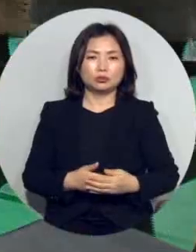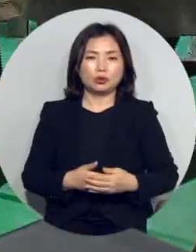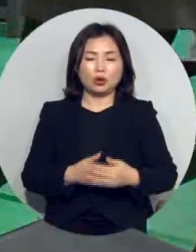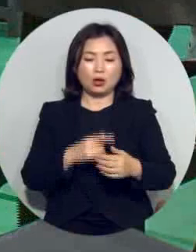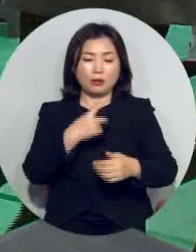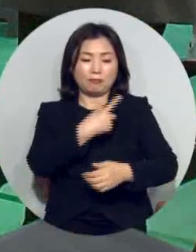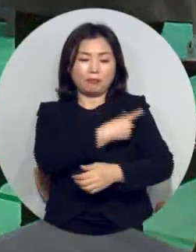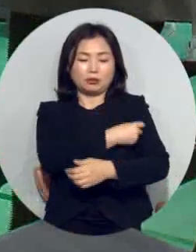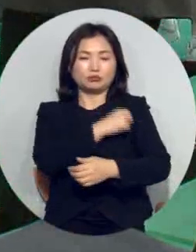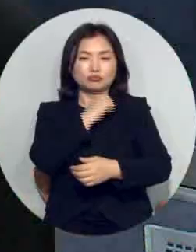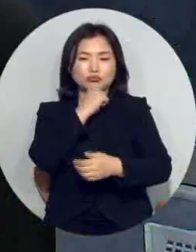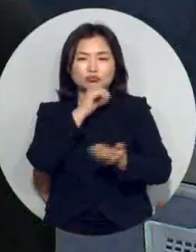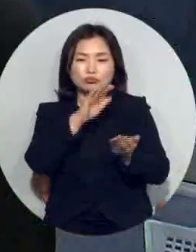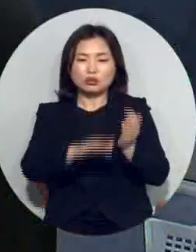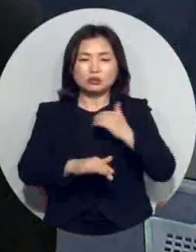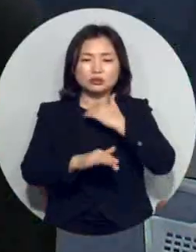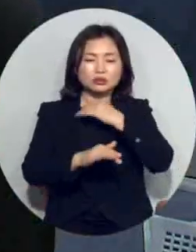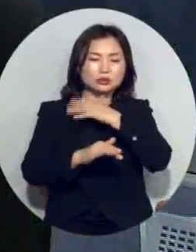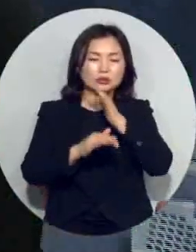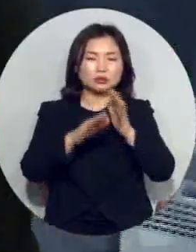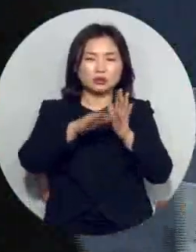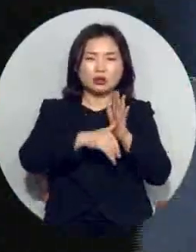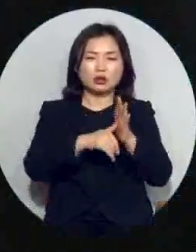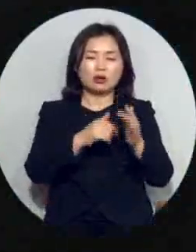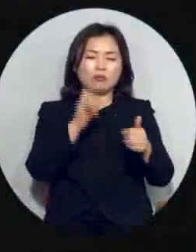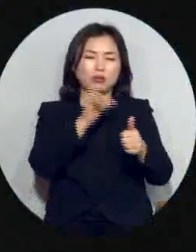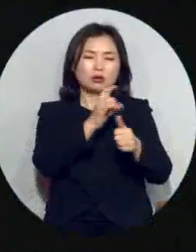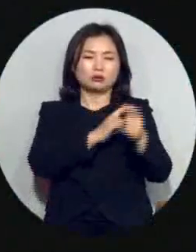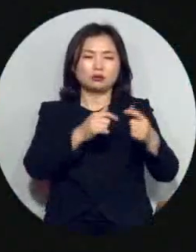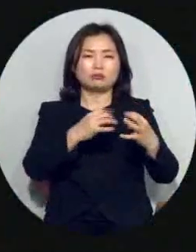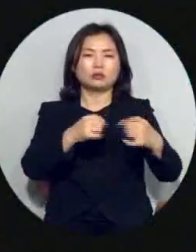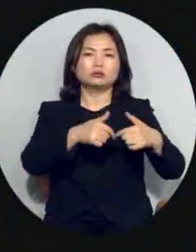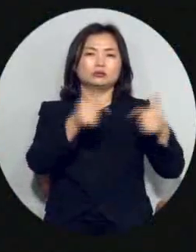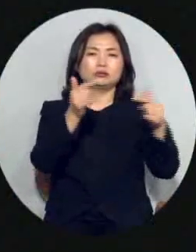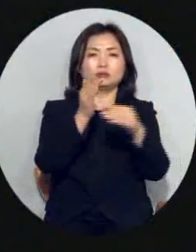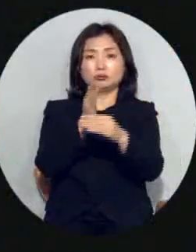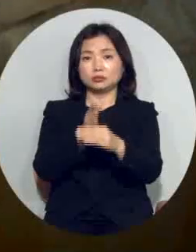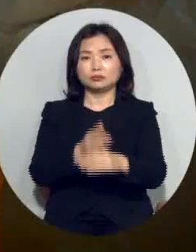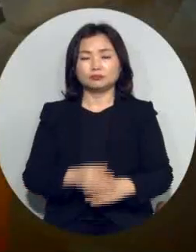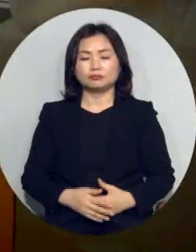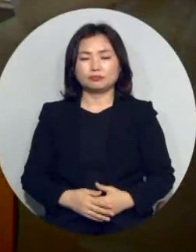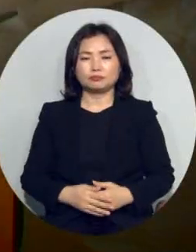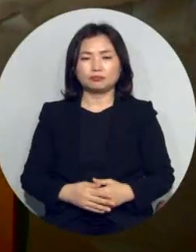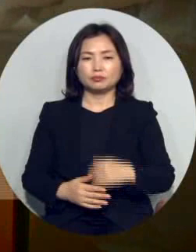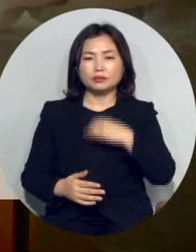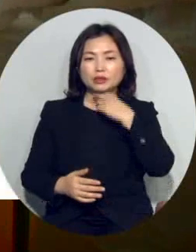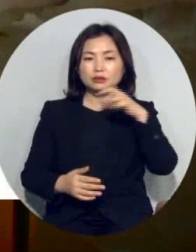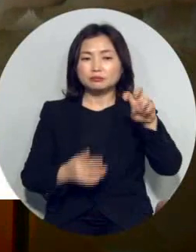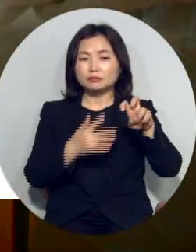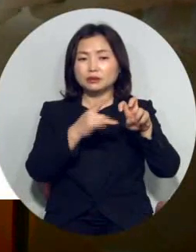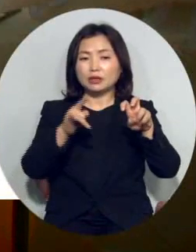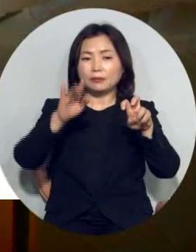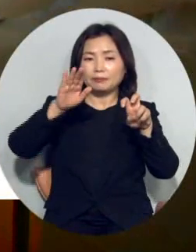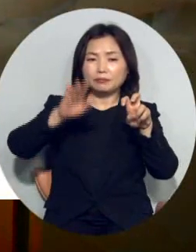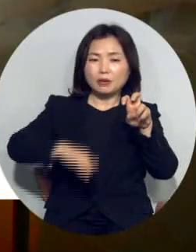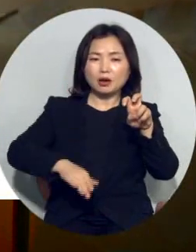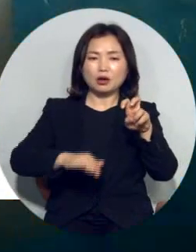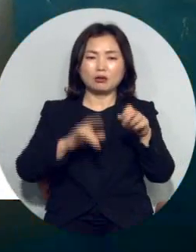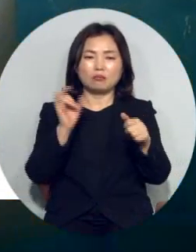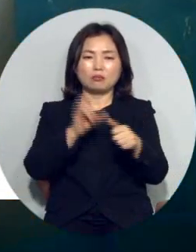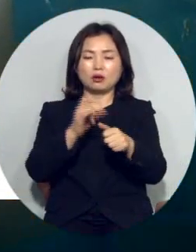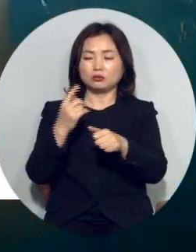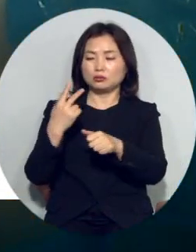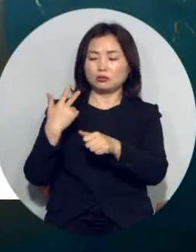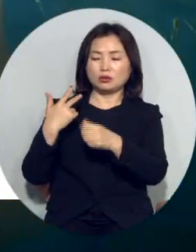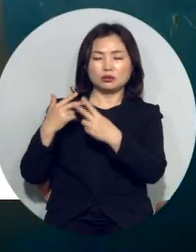백신접종 유리 낮은 연령대에서 확신 자가 많이 늘어나고 있습니다 20대 미만 학진 자가 저번주에는